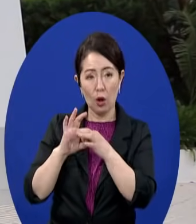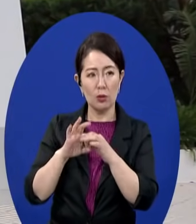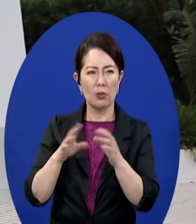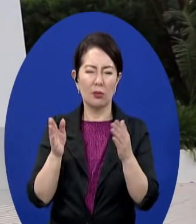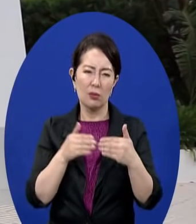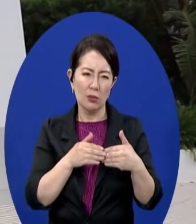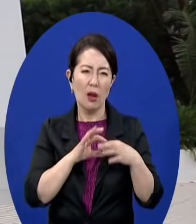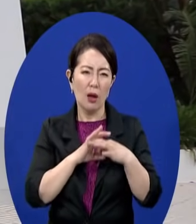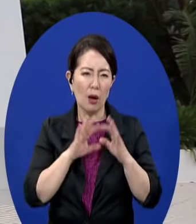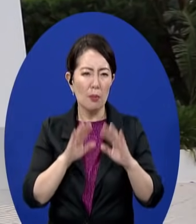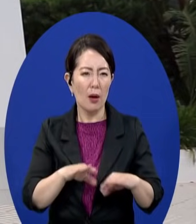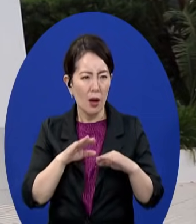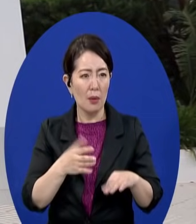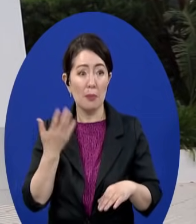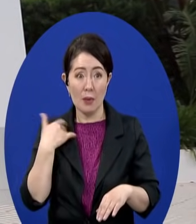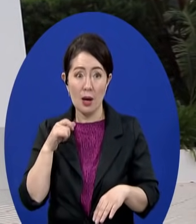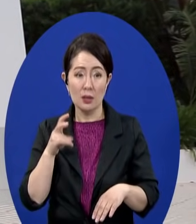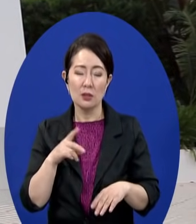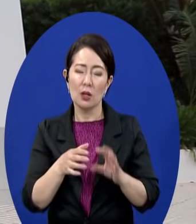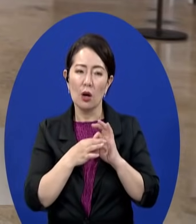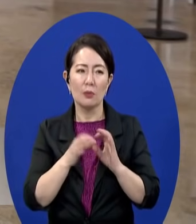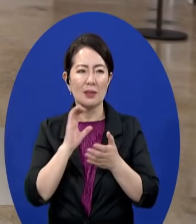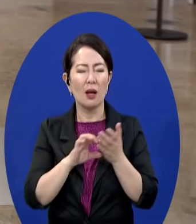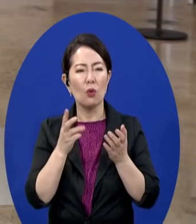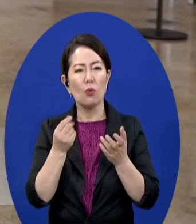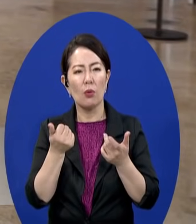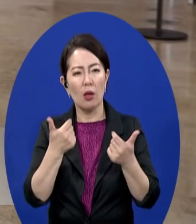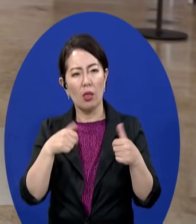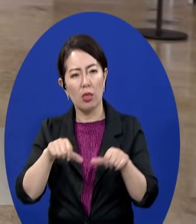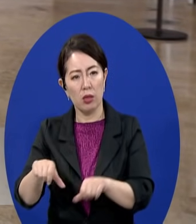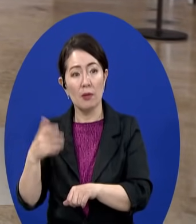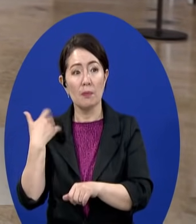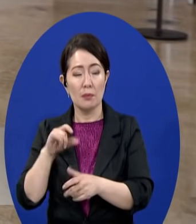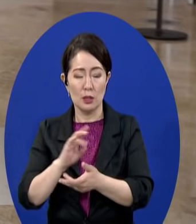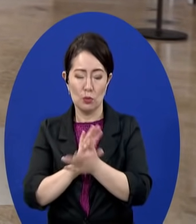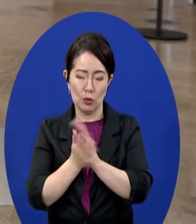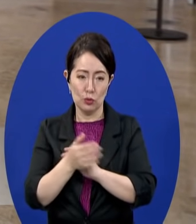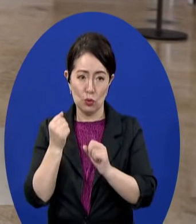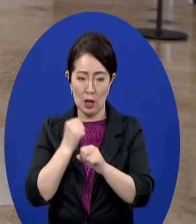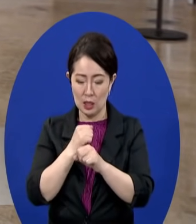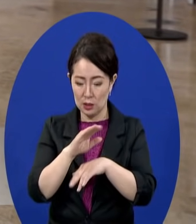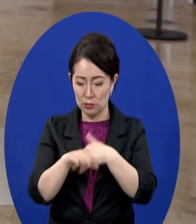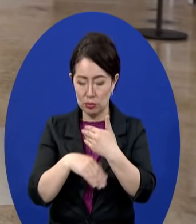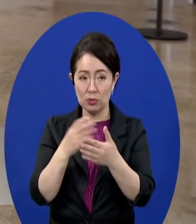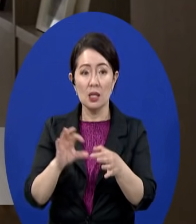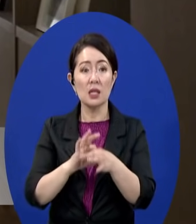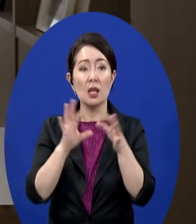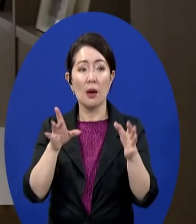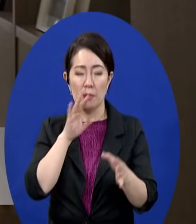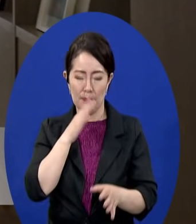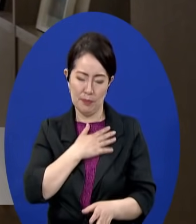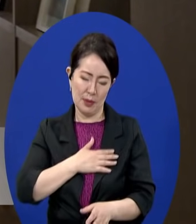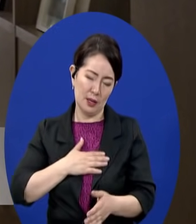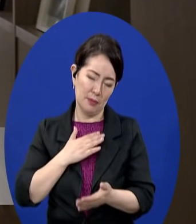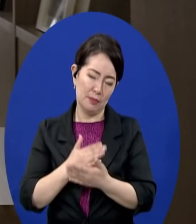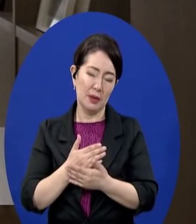хаалгаа удаан хугацааны турш хаасны улмаас санхүүгийн хямралд ороод байсан ч одоо үйл ажиллагаа нь эргээд сэрэх гэж байгаад баяртай